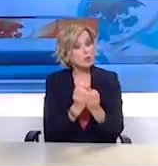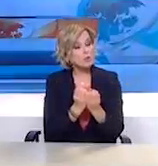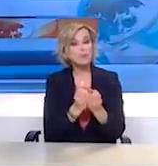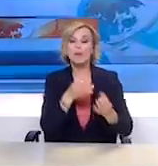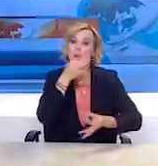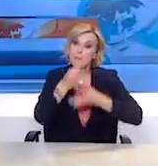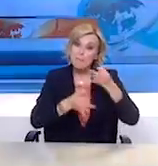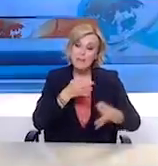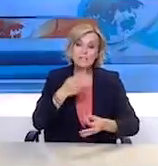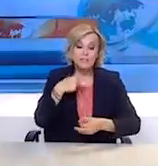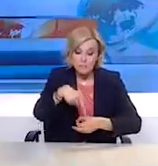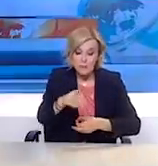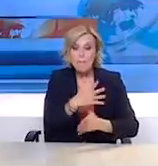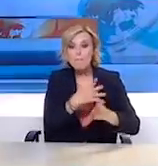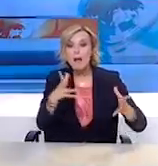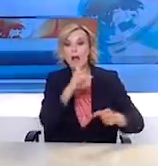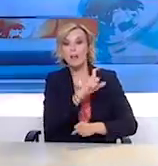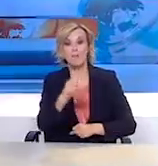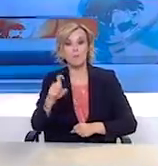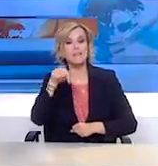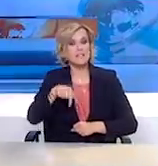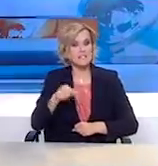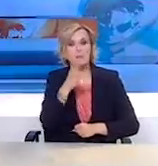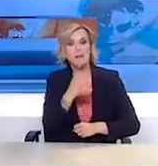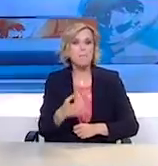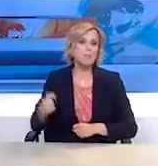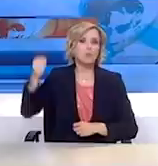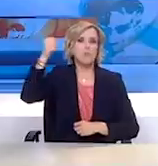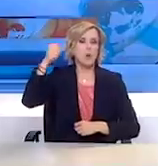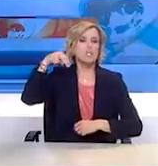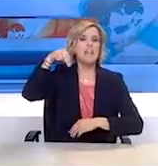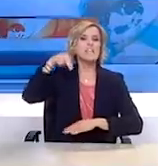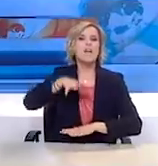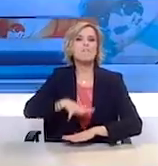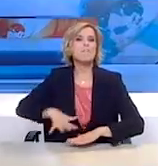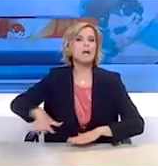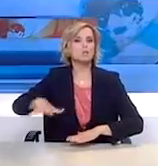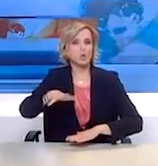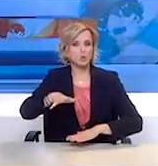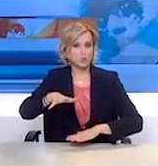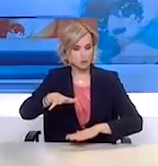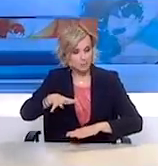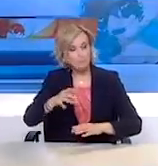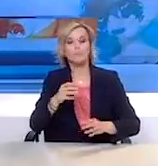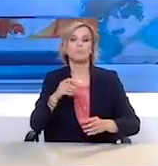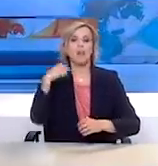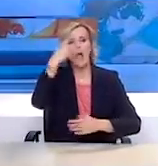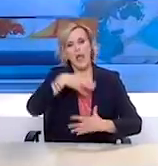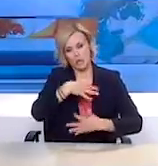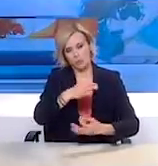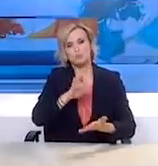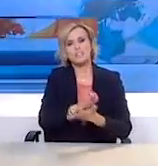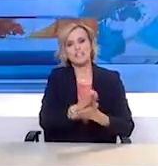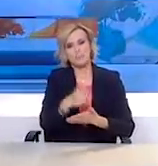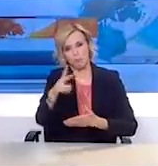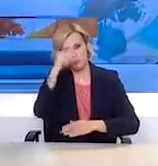όψει της Μεγάλης Εβδομάδας. Σήμερα, ο Σεβασμιότατος Μητροπολίτης Ναυπάκτου και Αγίου Βλασίου Ιερόθεος, ως εκπρόσωπος τύπου της Εκκλησίας